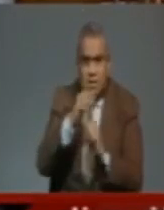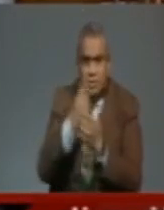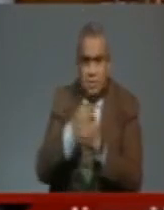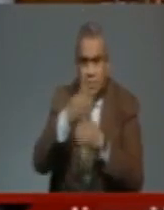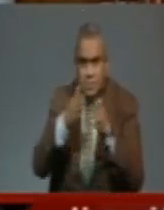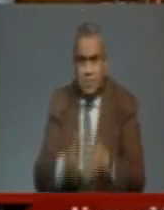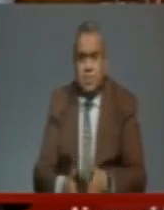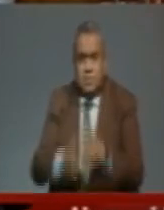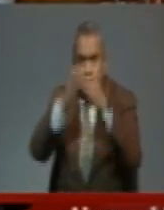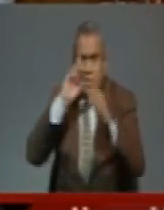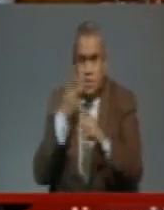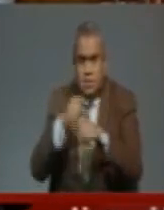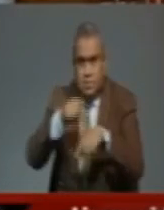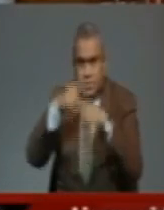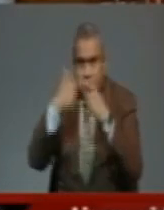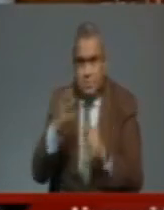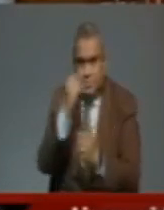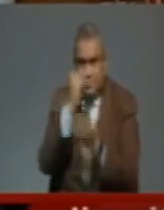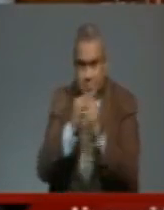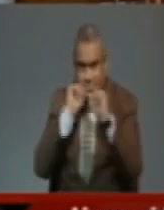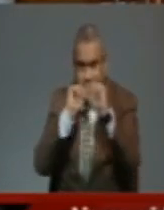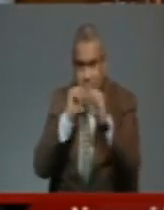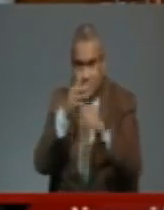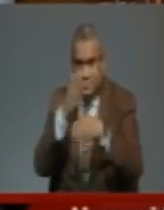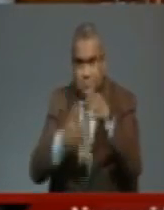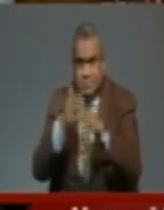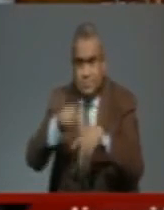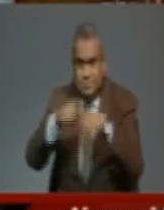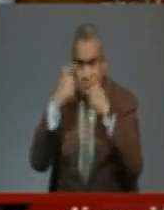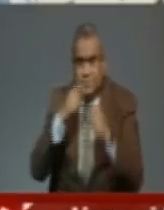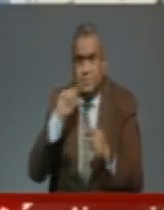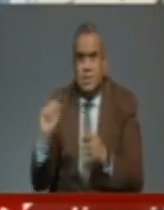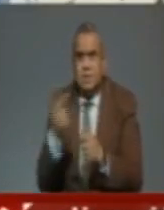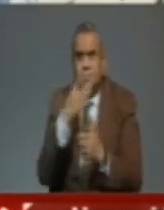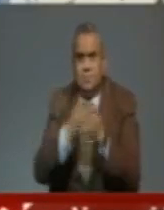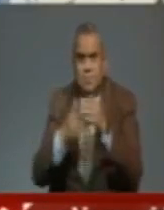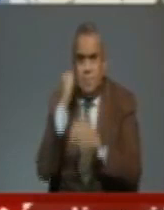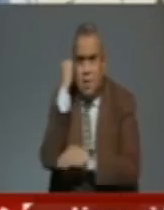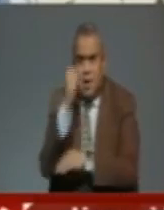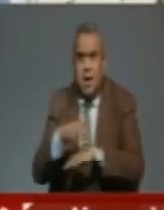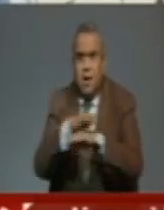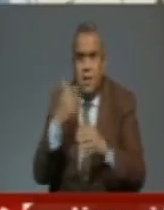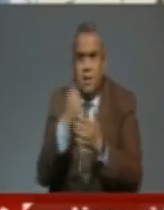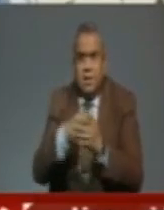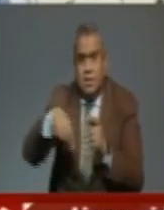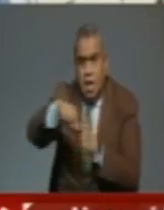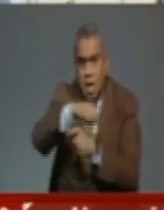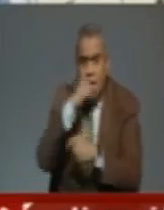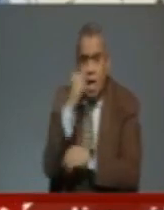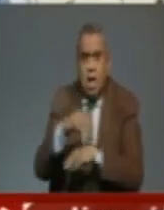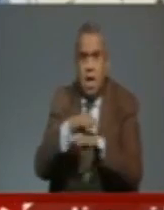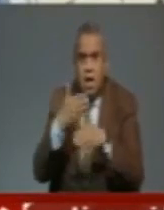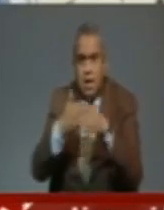بتسيادتك بتقصرها، العمارة يا فندم دي اتبنت في غفلة من الزمن على أراضي وزارة النقل، على أراضي مينا